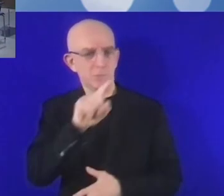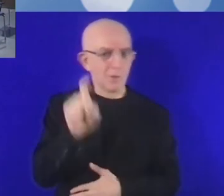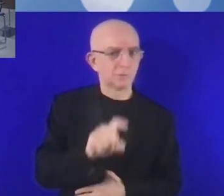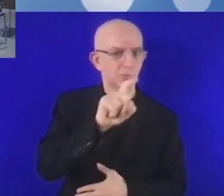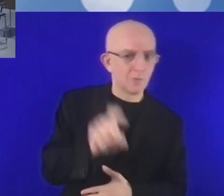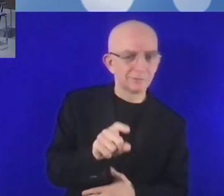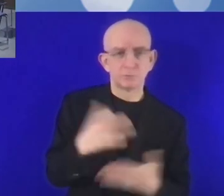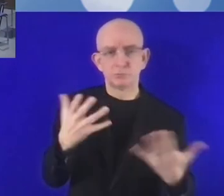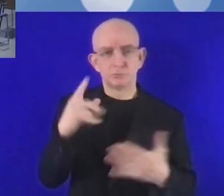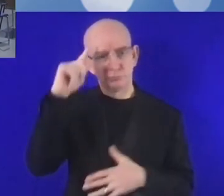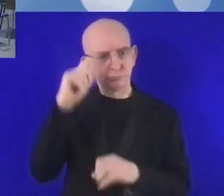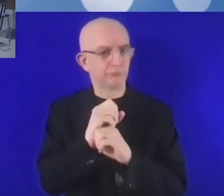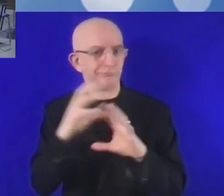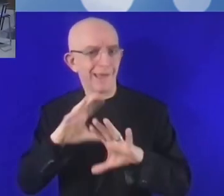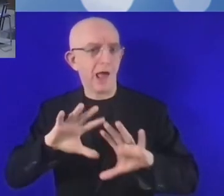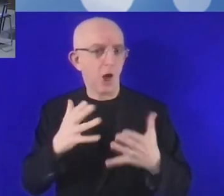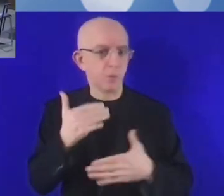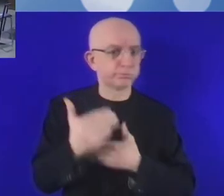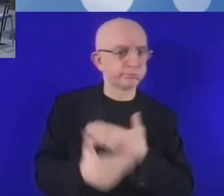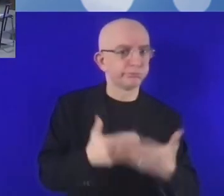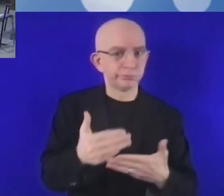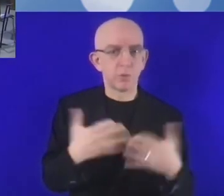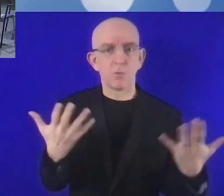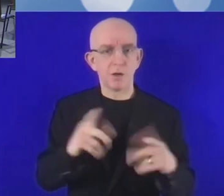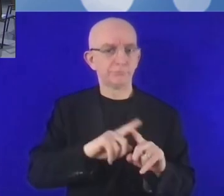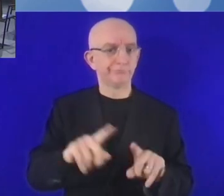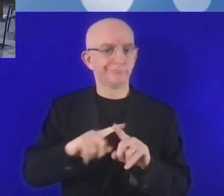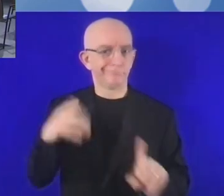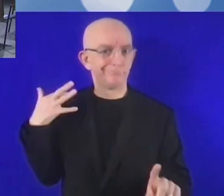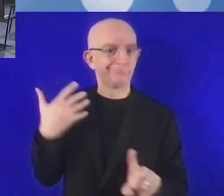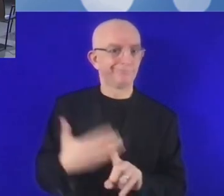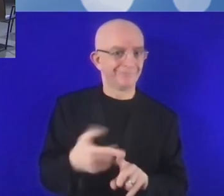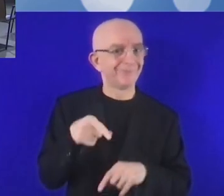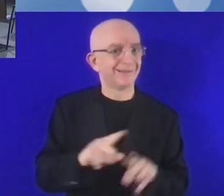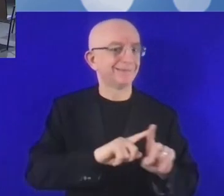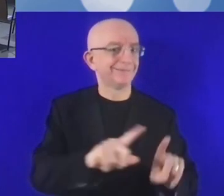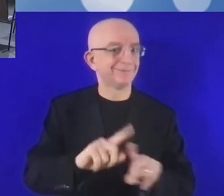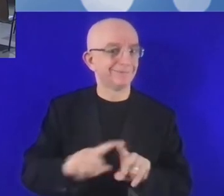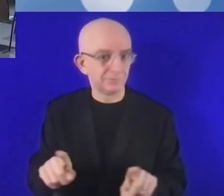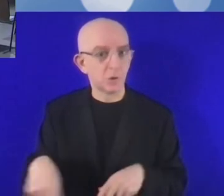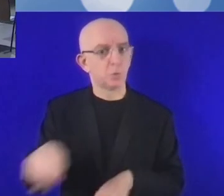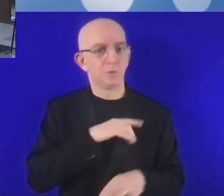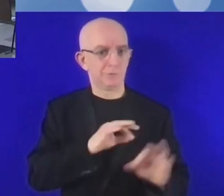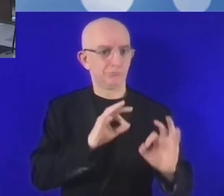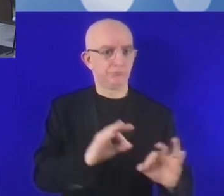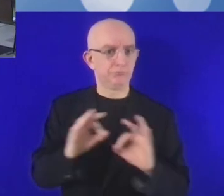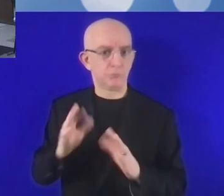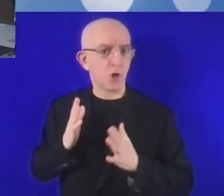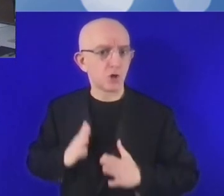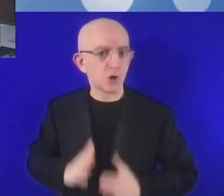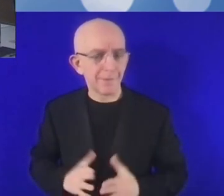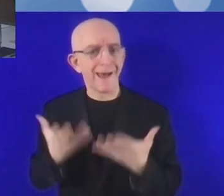именно наоборот. То есть люди теряли свою чувствительность. Искусство теряло свои